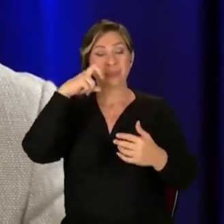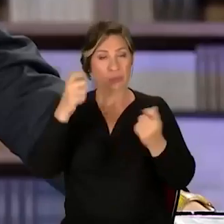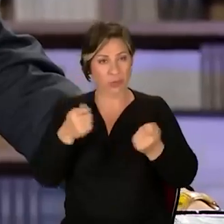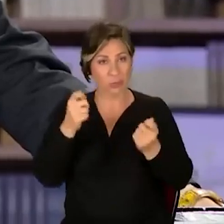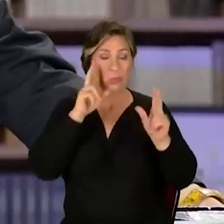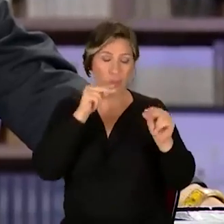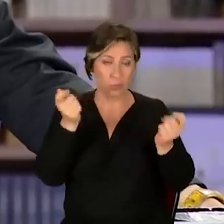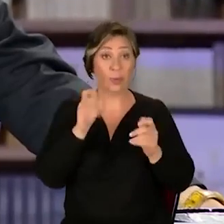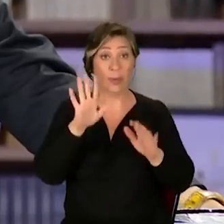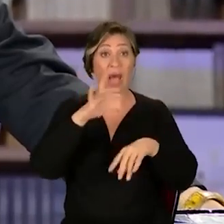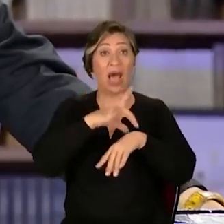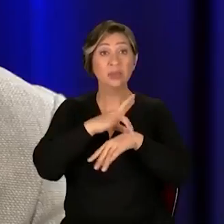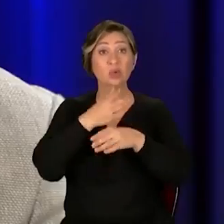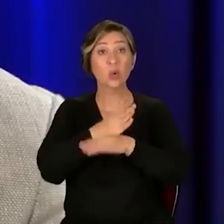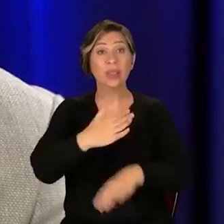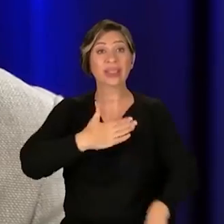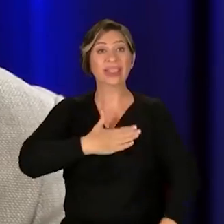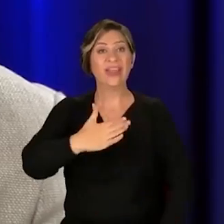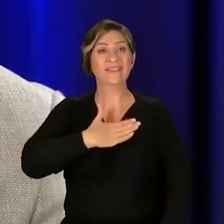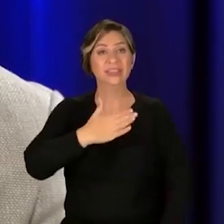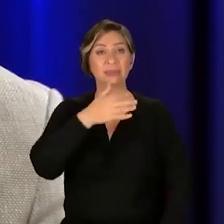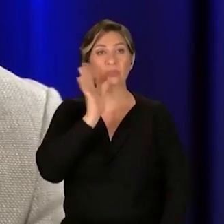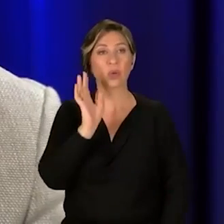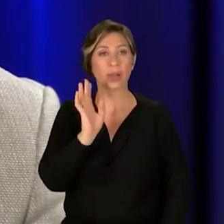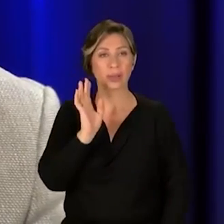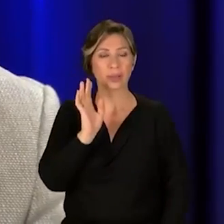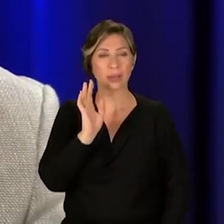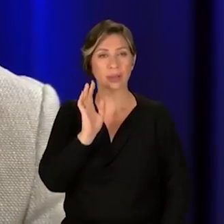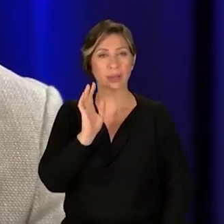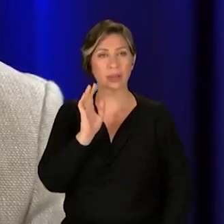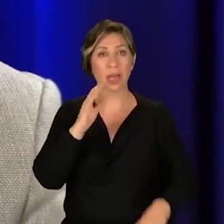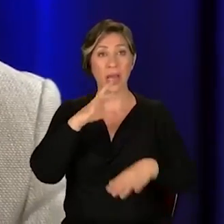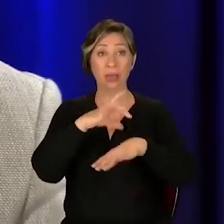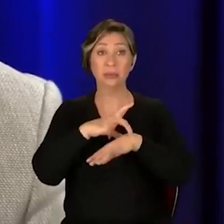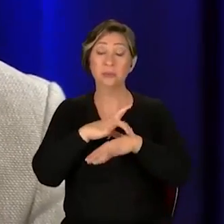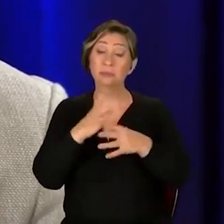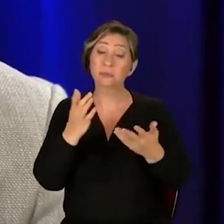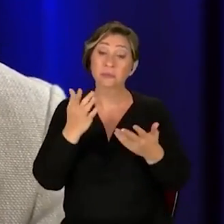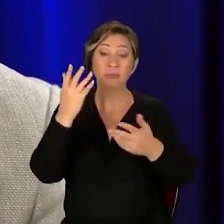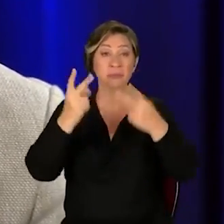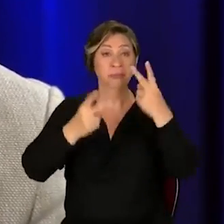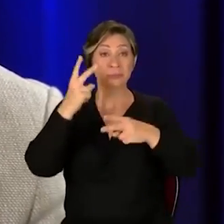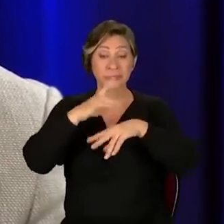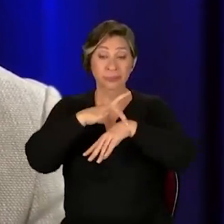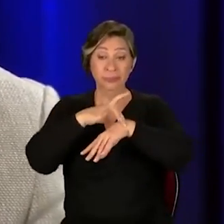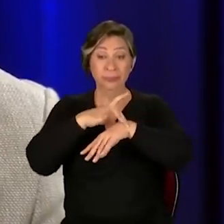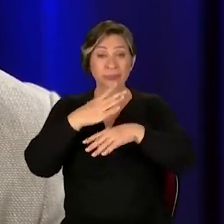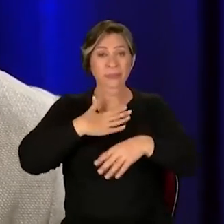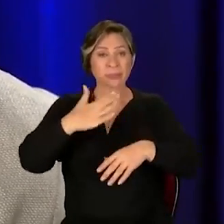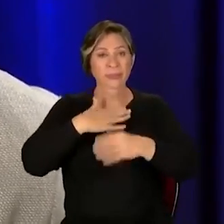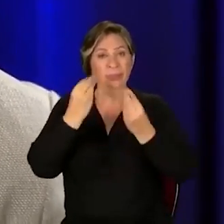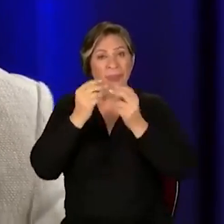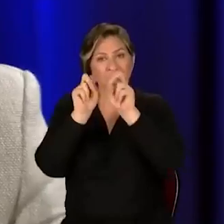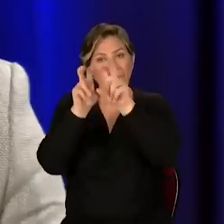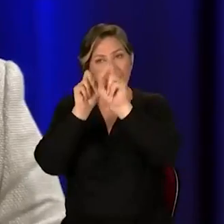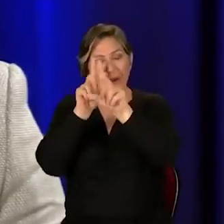ama hastalarımız da doğru nefes alamıyorlar. Yani öncelikle yani hastalara belki bir doğru nefes almayı öğretmek lazım. Yani bu çok önemli